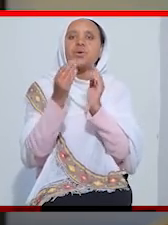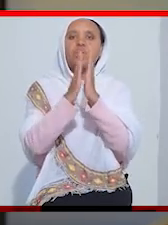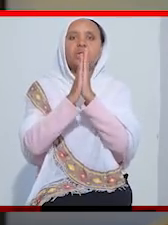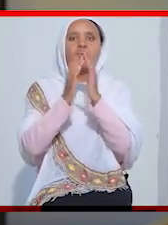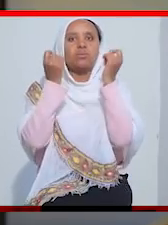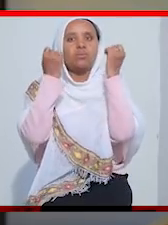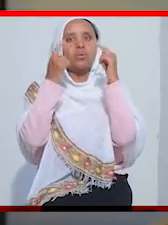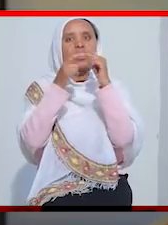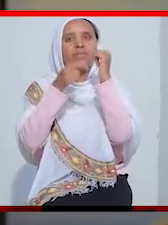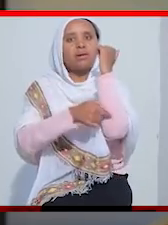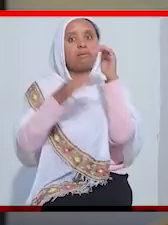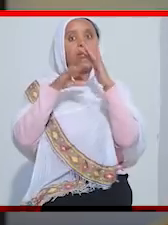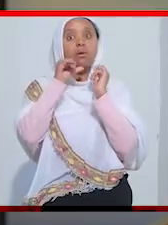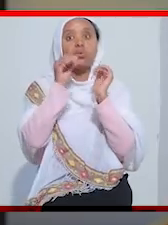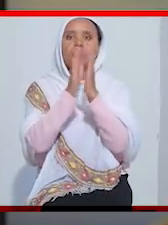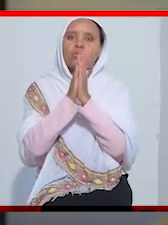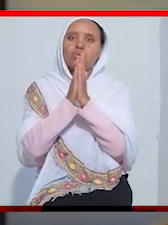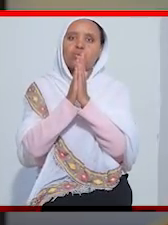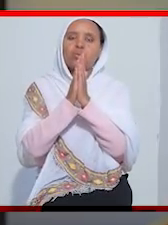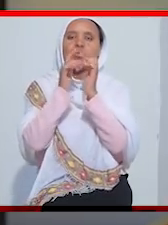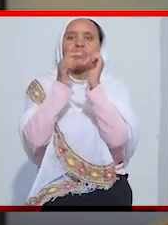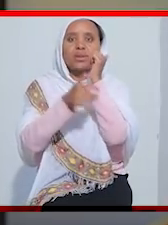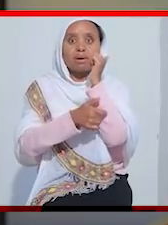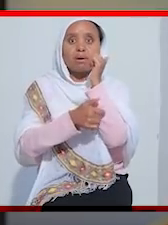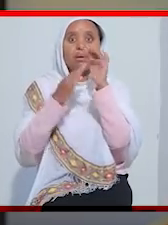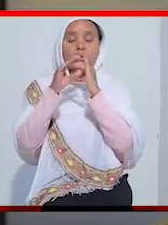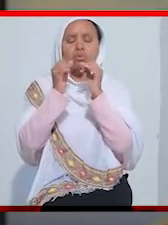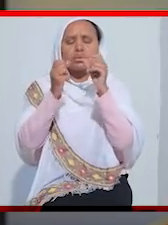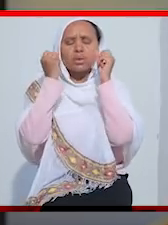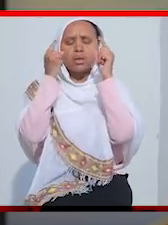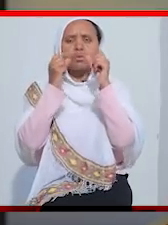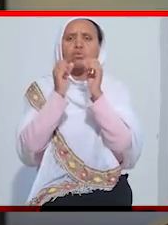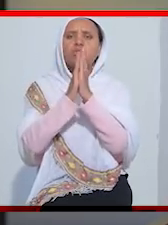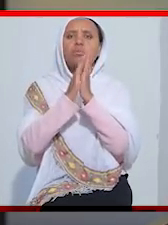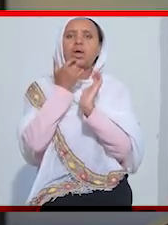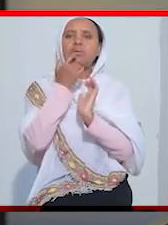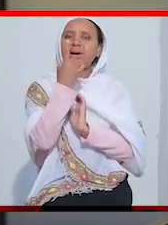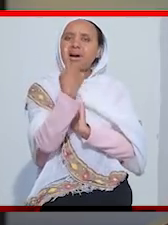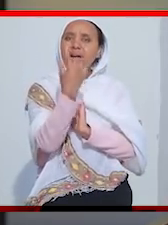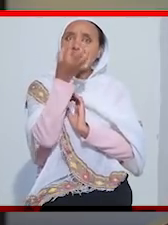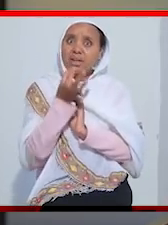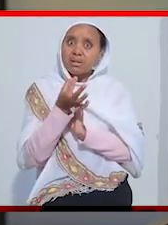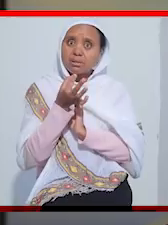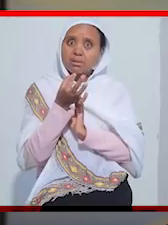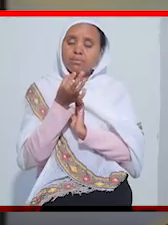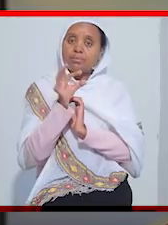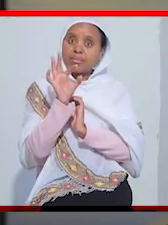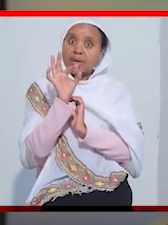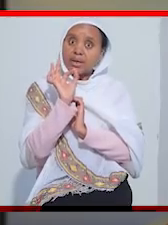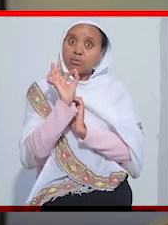ይልና ወጸልዩ ከመይትባ ውስተ መንሱት ወደ ፈተና እንዳትገቡ ተግታችሁ ጸልዩ ነው ያላቸው። አንድ